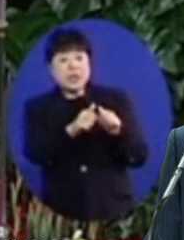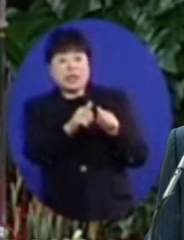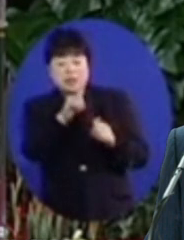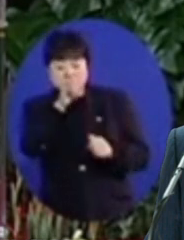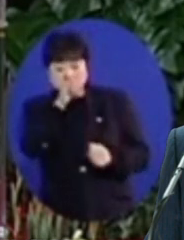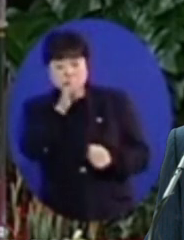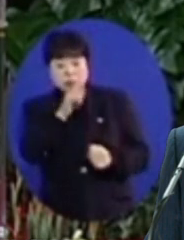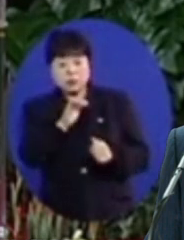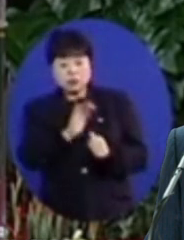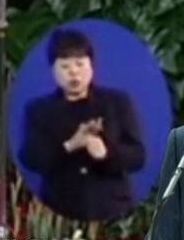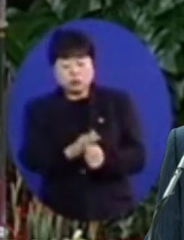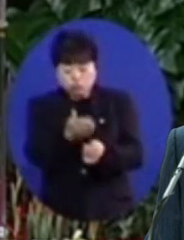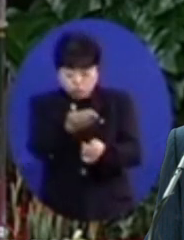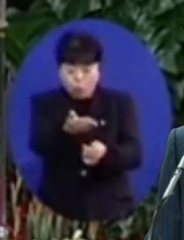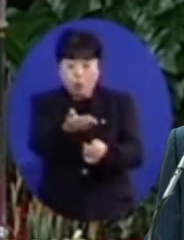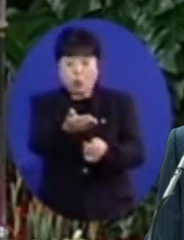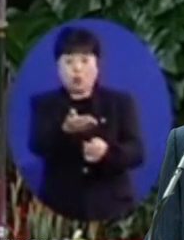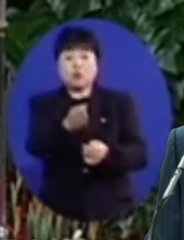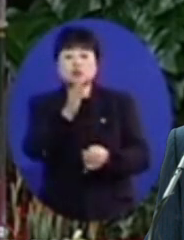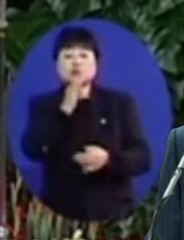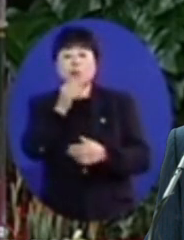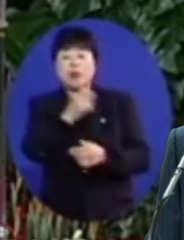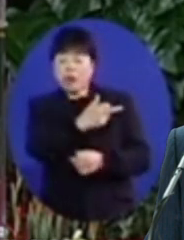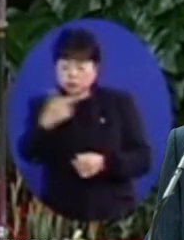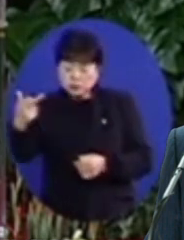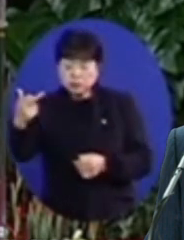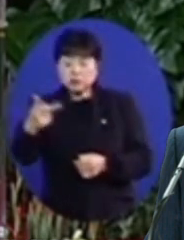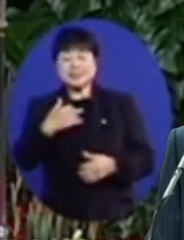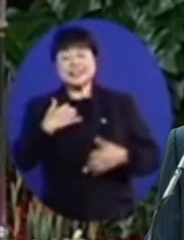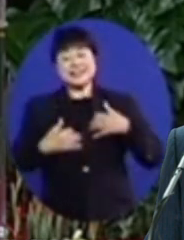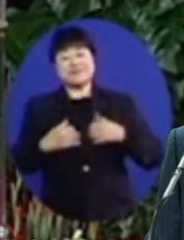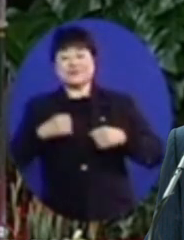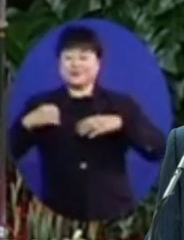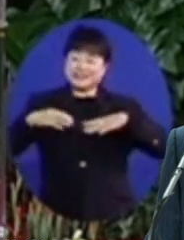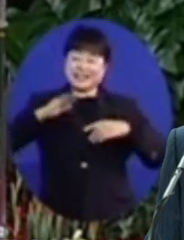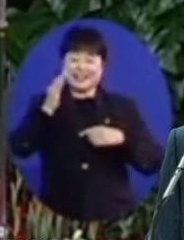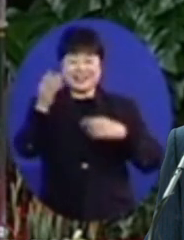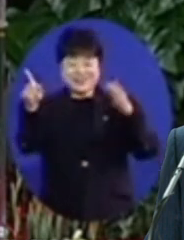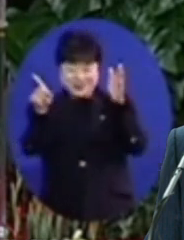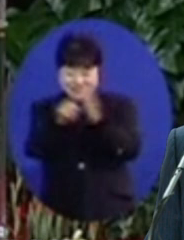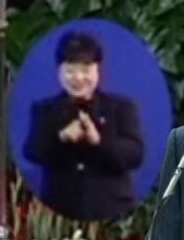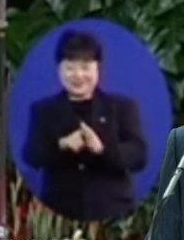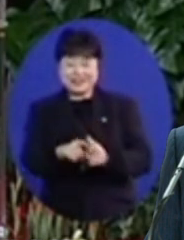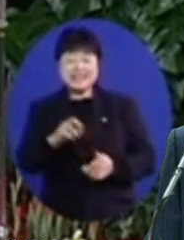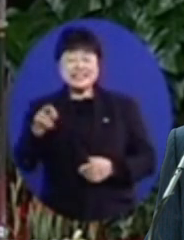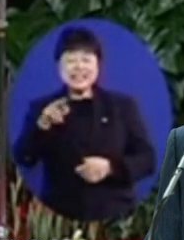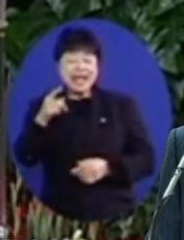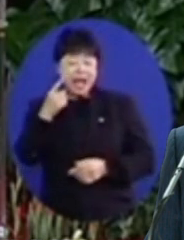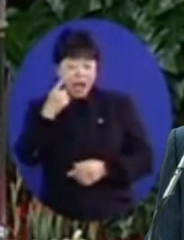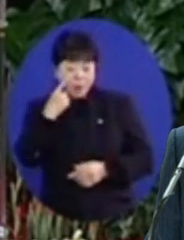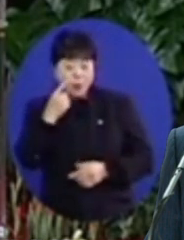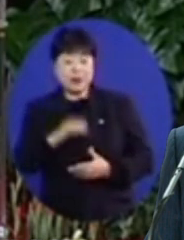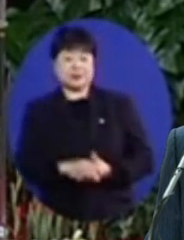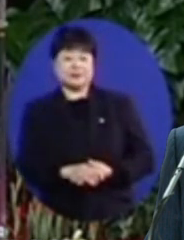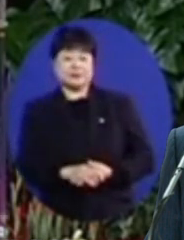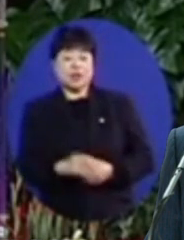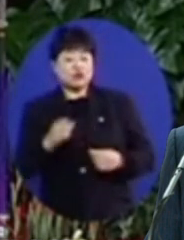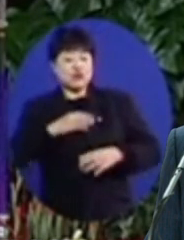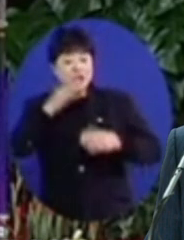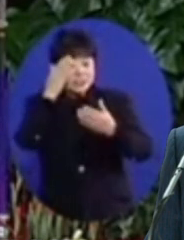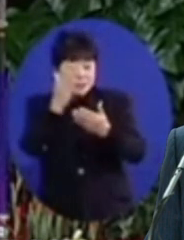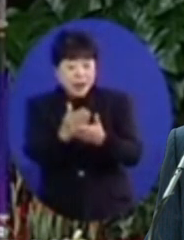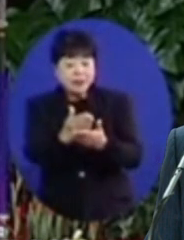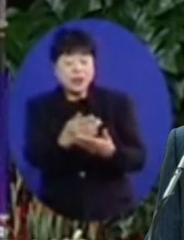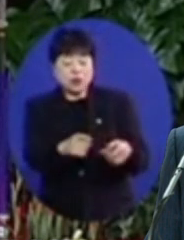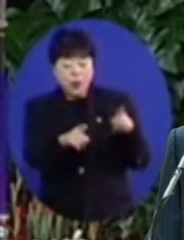우리가 도움을 줄 수 있다면 그것이 우리에게 큰 기쁨이 되고 자랑이 될 수 있는 것입니다 이사야 41장 10절에 두려워하지